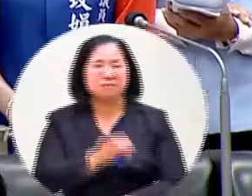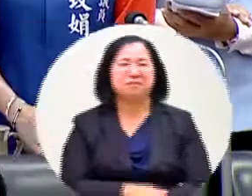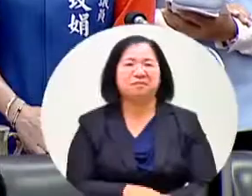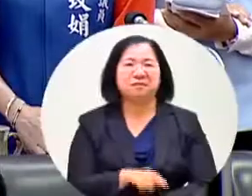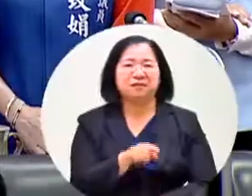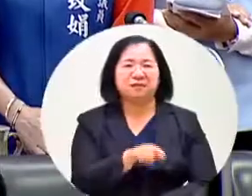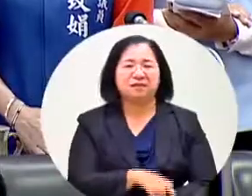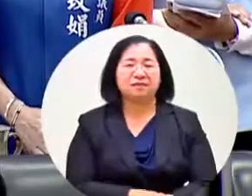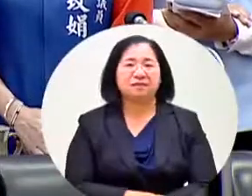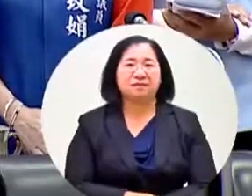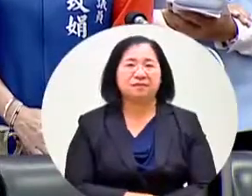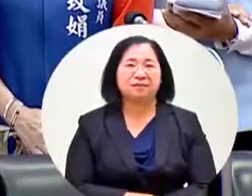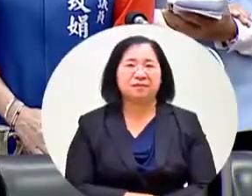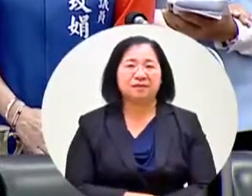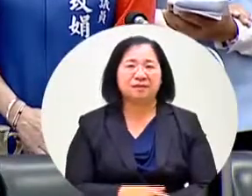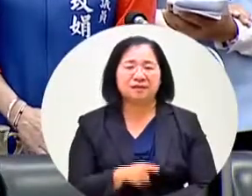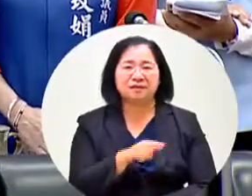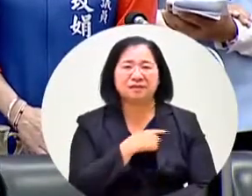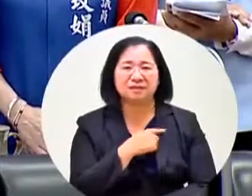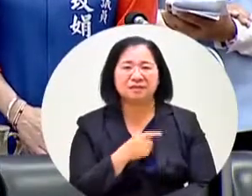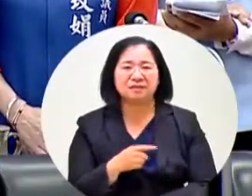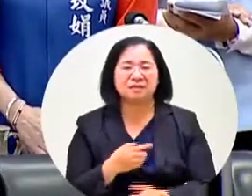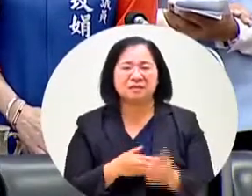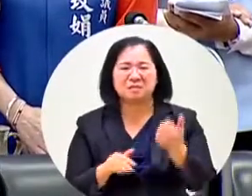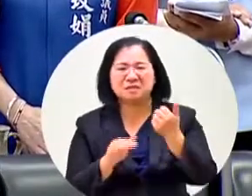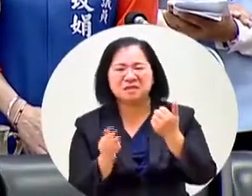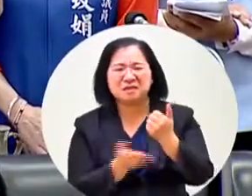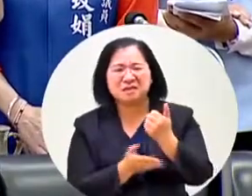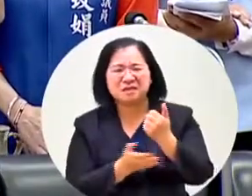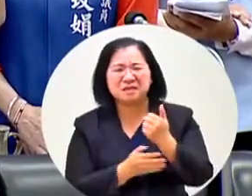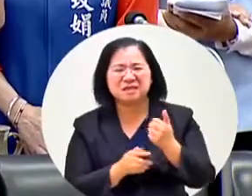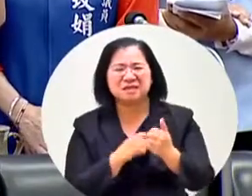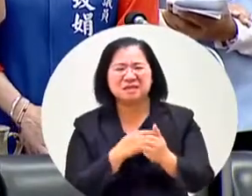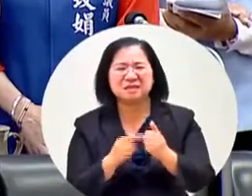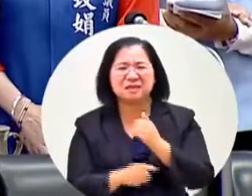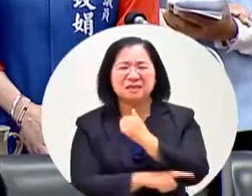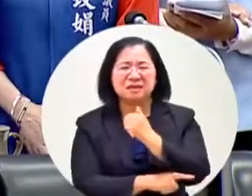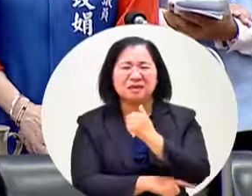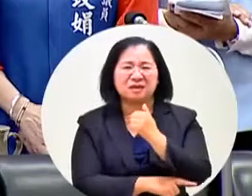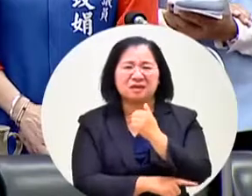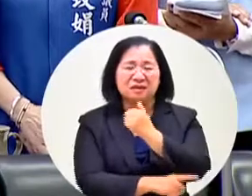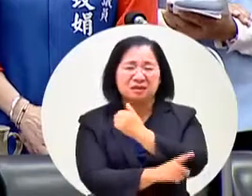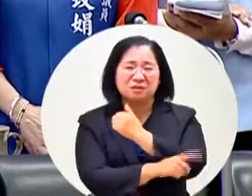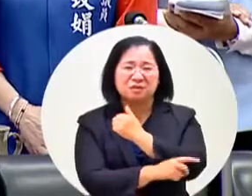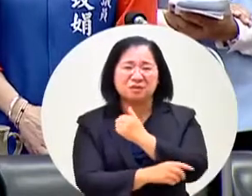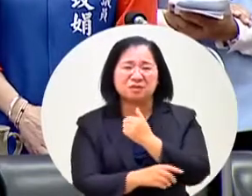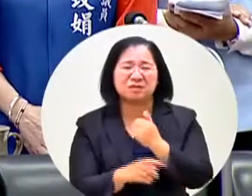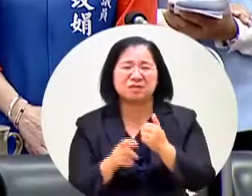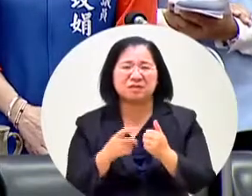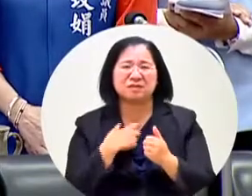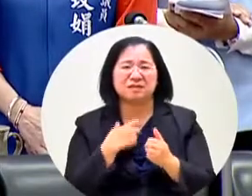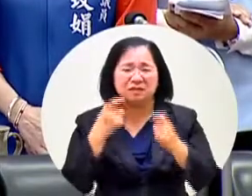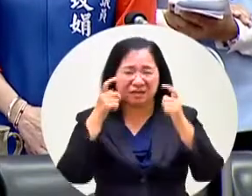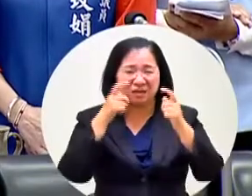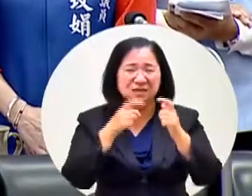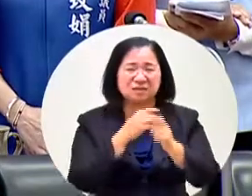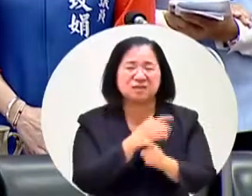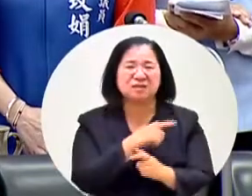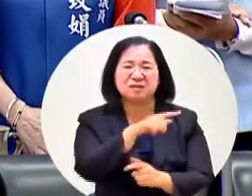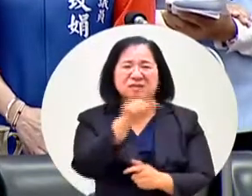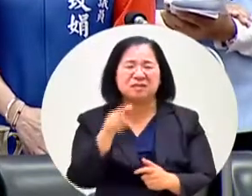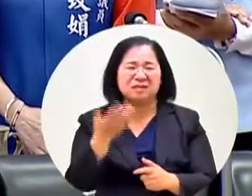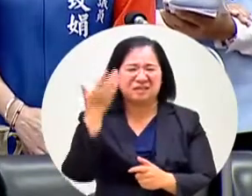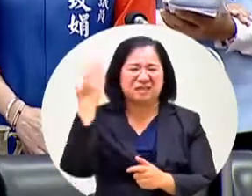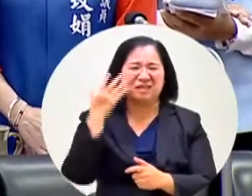出来，不要再让大家去抹黑你。什么叫做你挂华这个挂人的丢啊不？什么叫